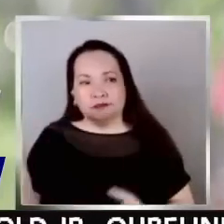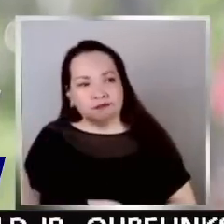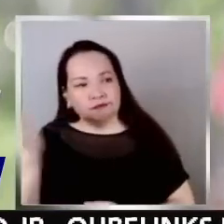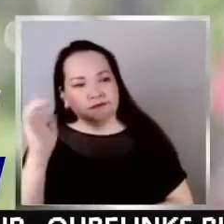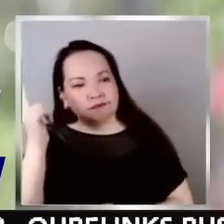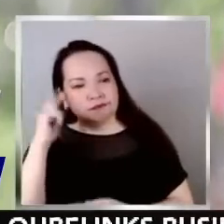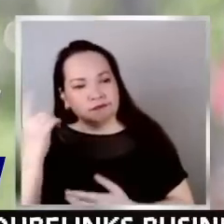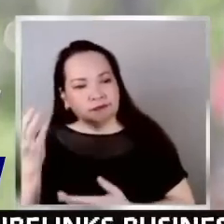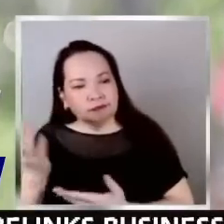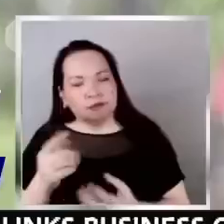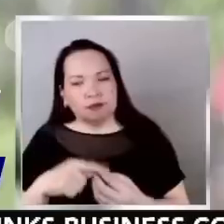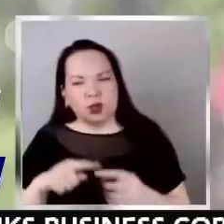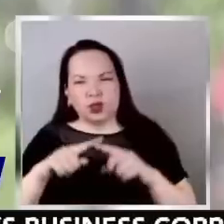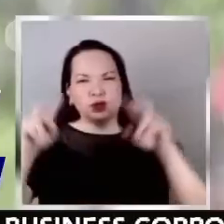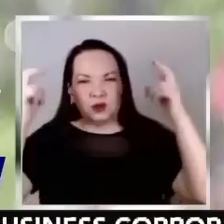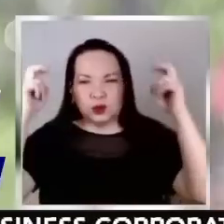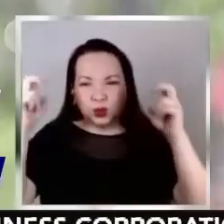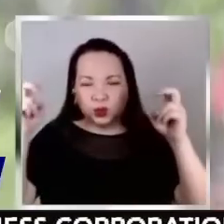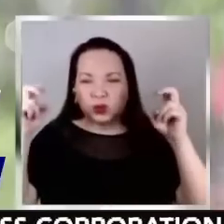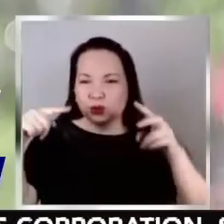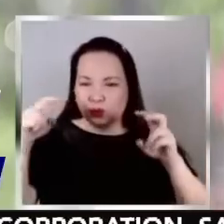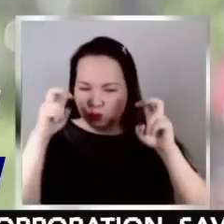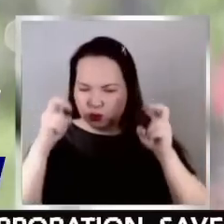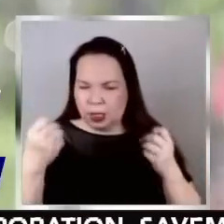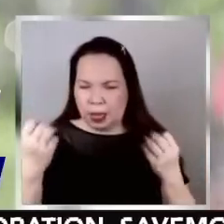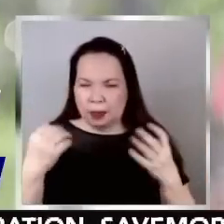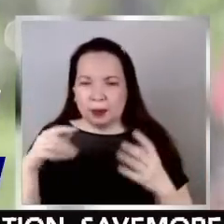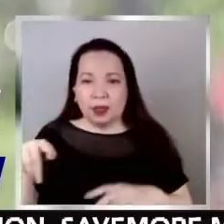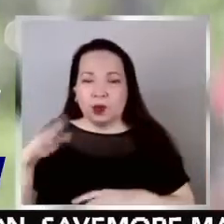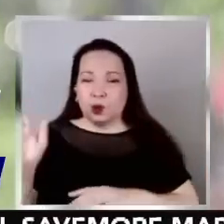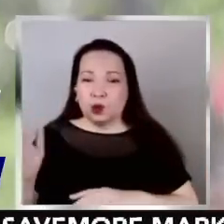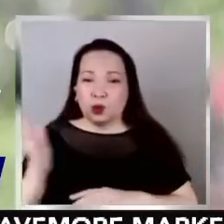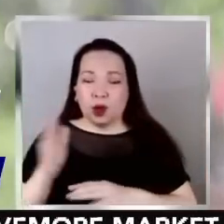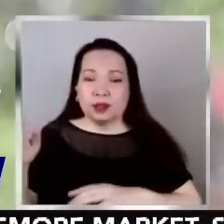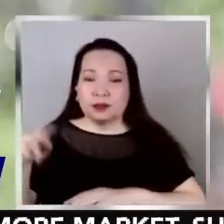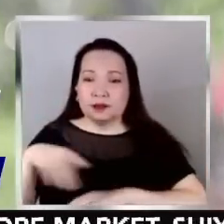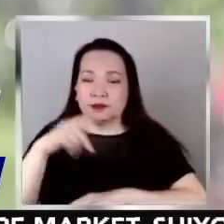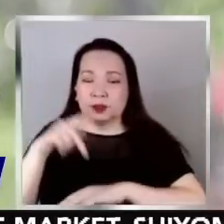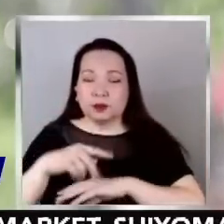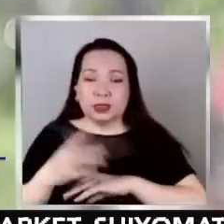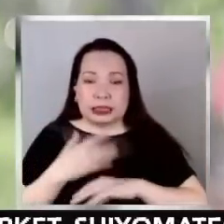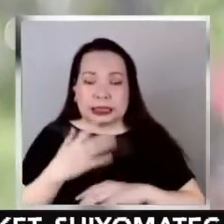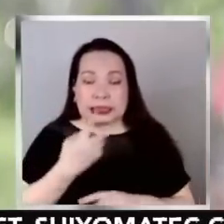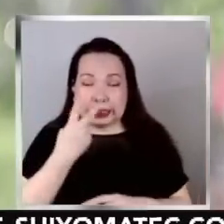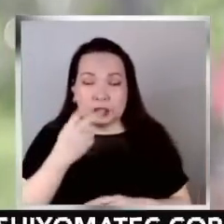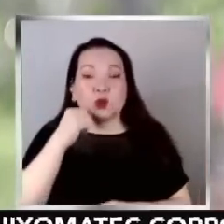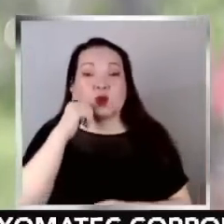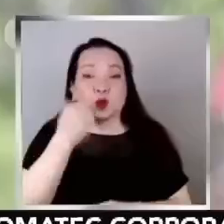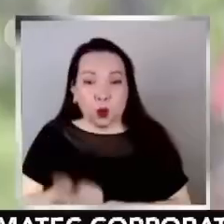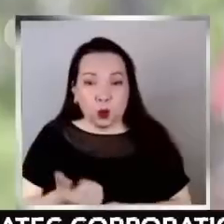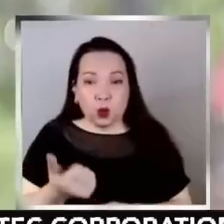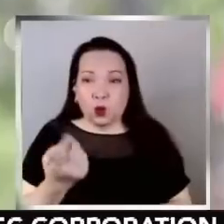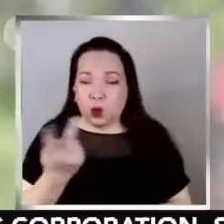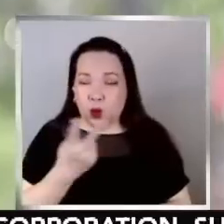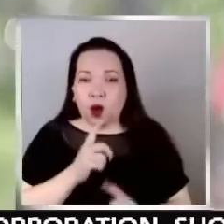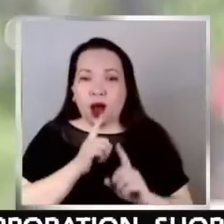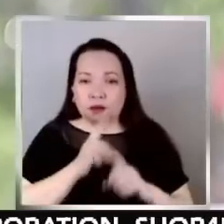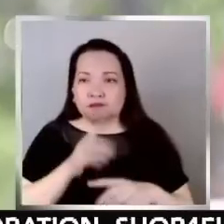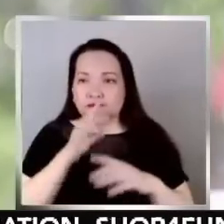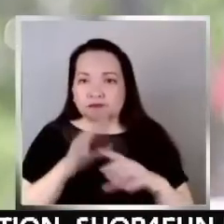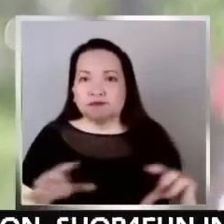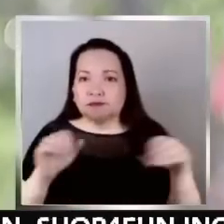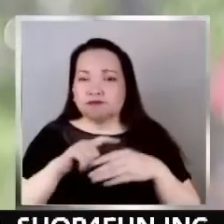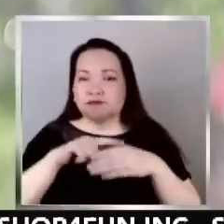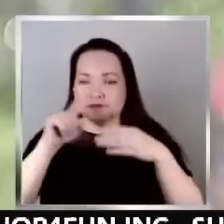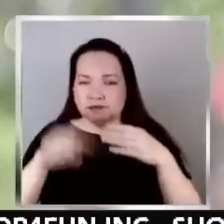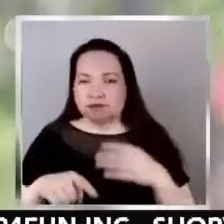maritime issues sa West Philippine Sea, malalaman bukas sa mga ilalabas na pahayag ng dalawang bansa sa pagtatapos ng BCM.